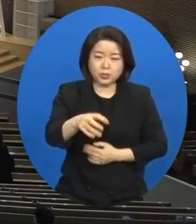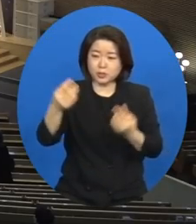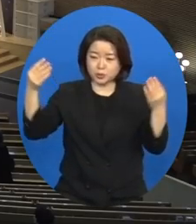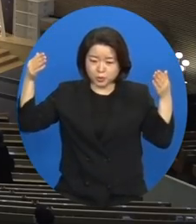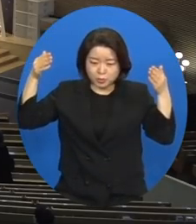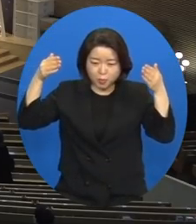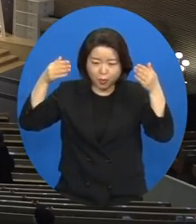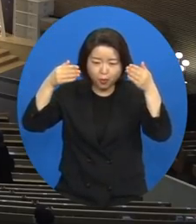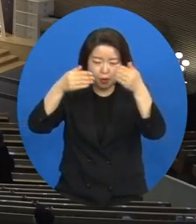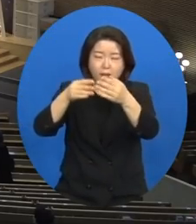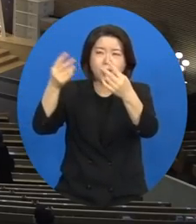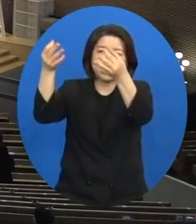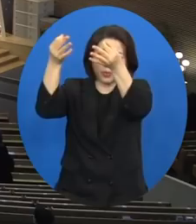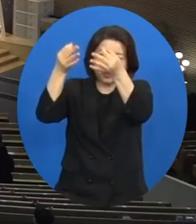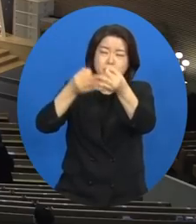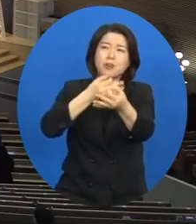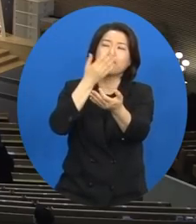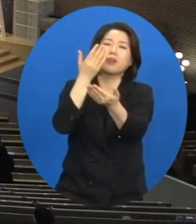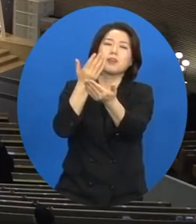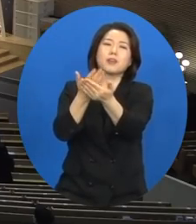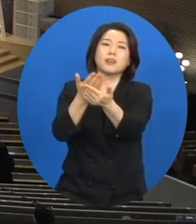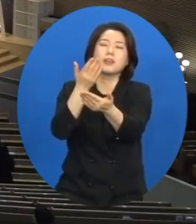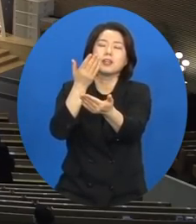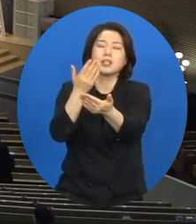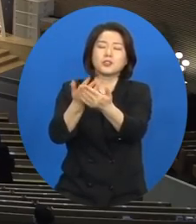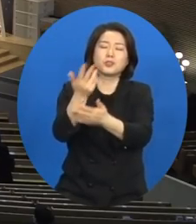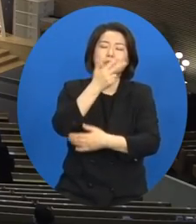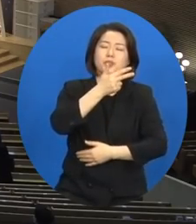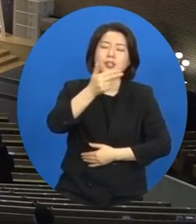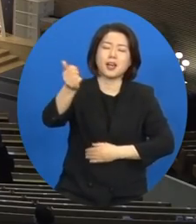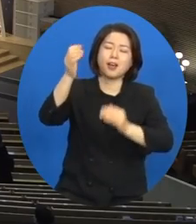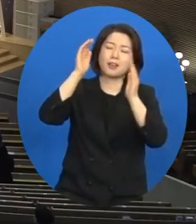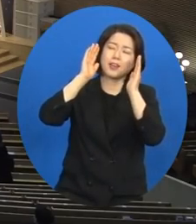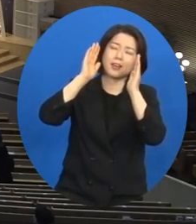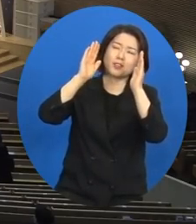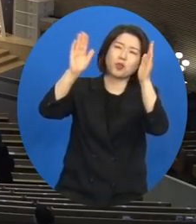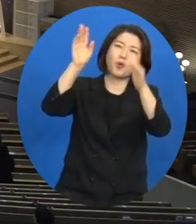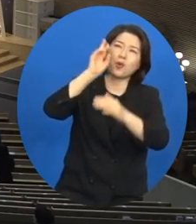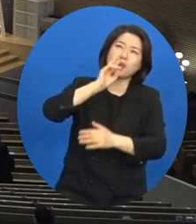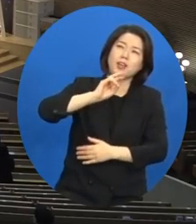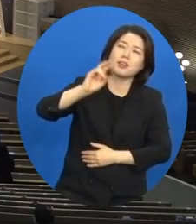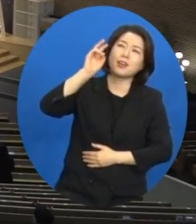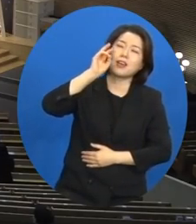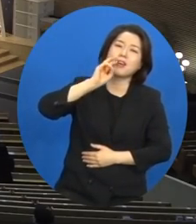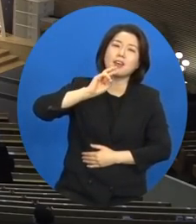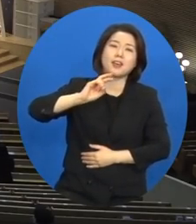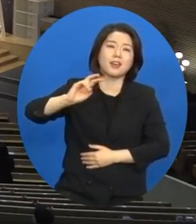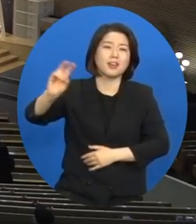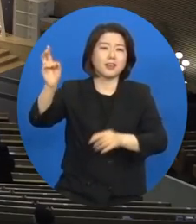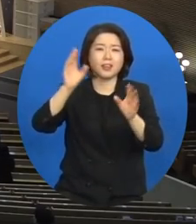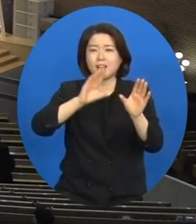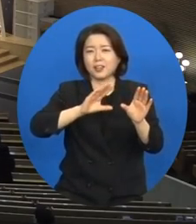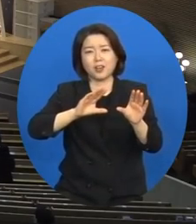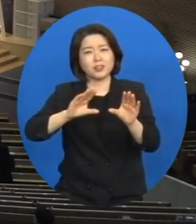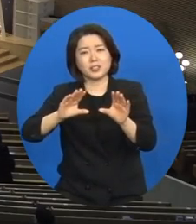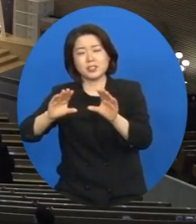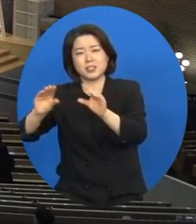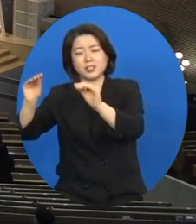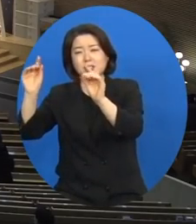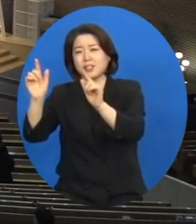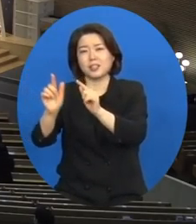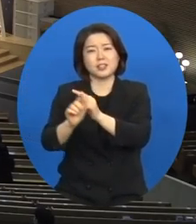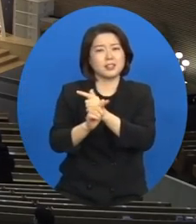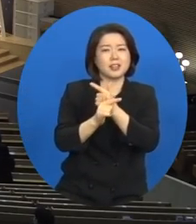이곳을 주목하소서. 주를 향한 노래가